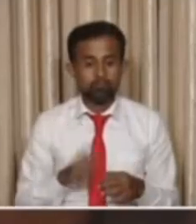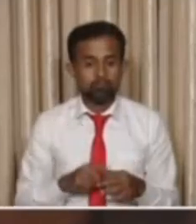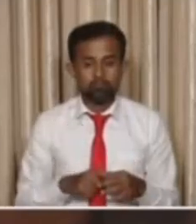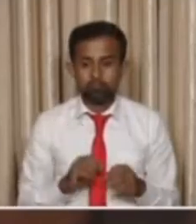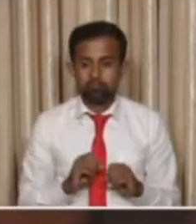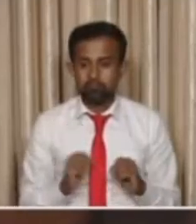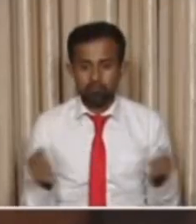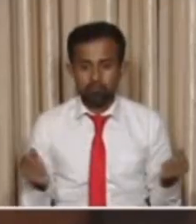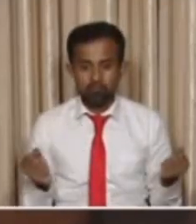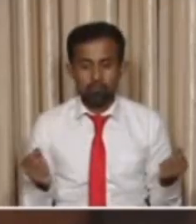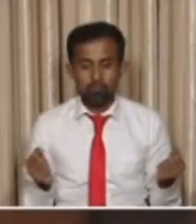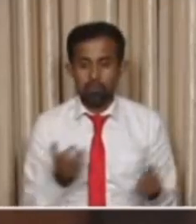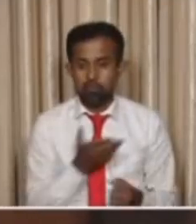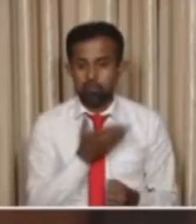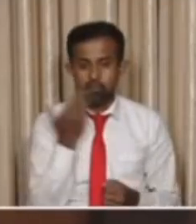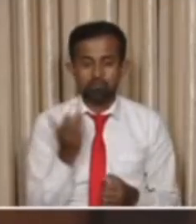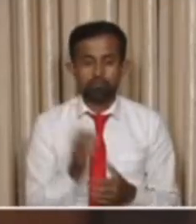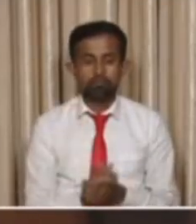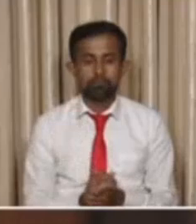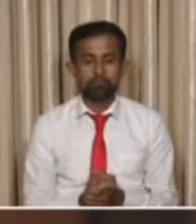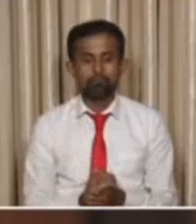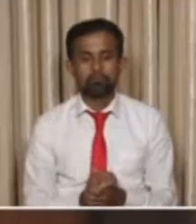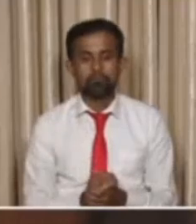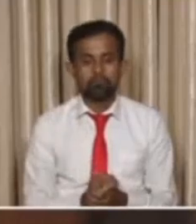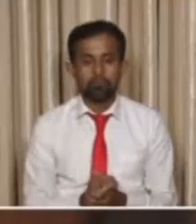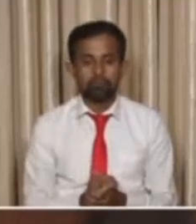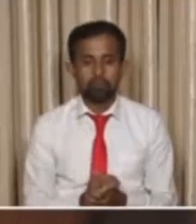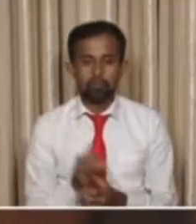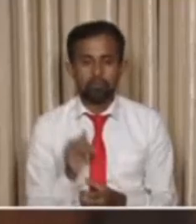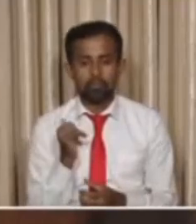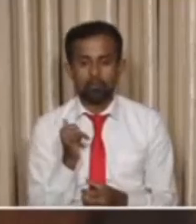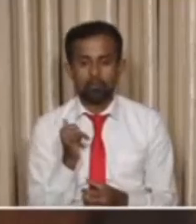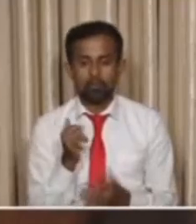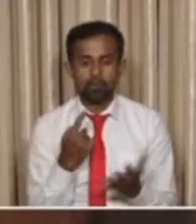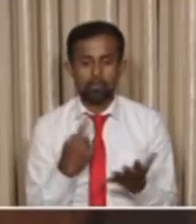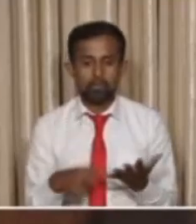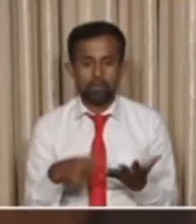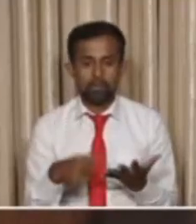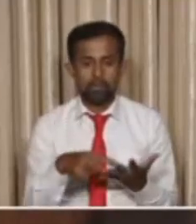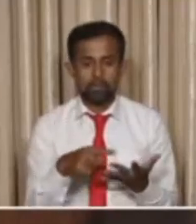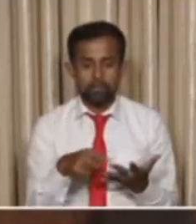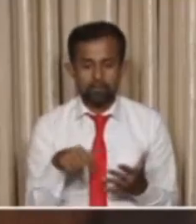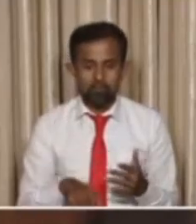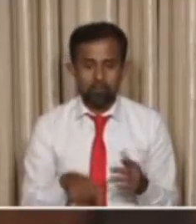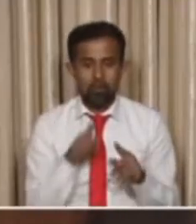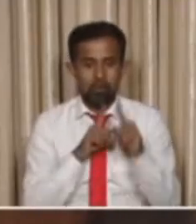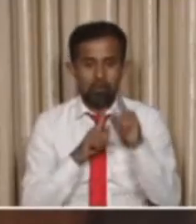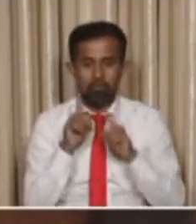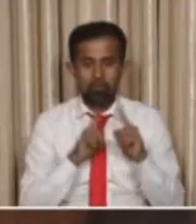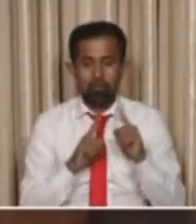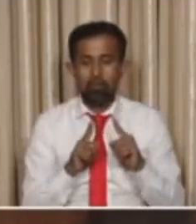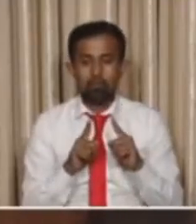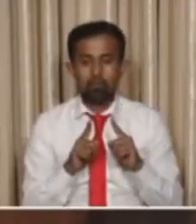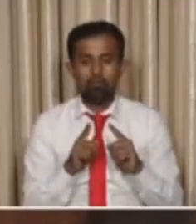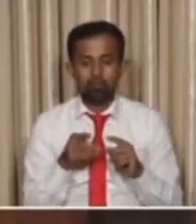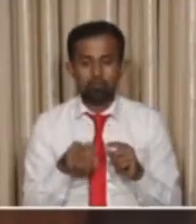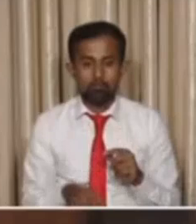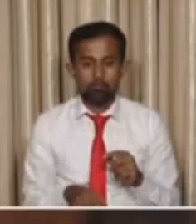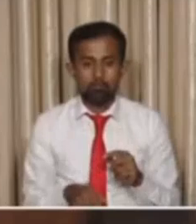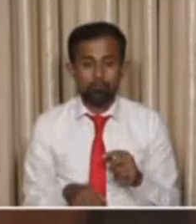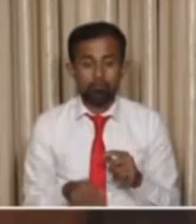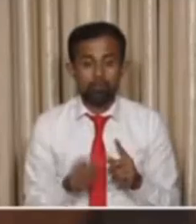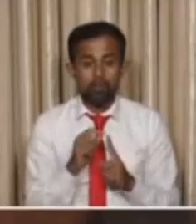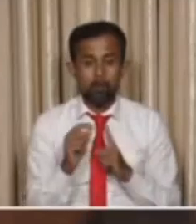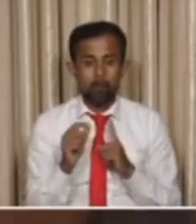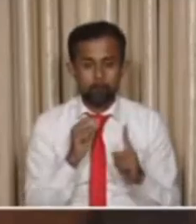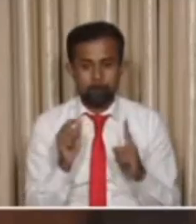ஏனென்றால், இனி இதுக்கு மேலே நாங்கள் இன்று பேசிய ஒரு சிலரை திருத்த முடியாது. அவருடைய இனி அவர்கள் வந்து தான் கல்லறையை பார்த்து போகும் வயதில் இருக்கிறவருடைய மனதிலே